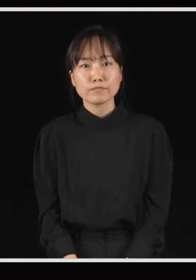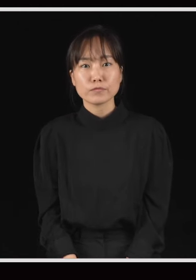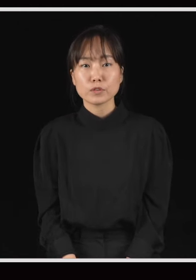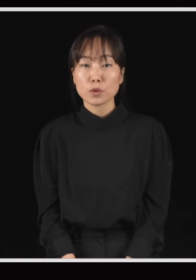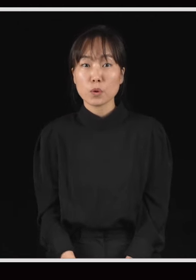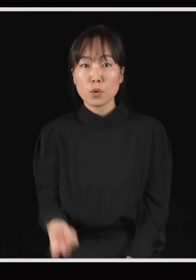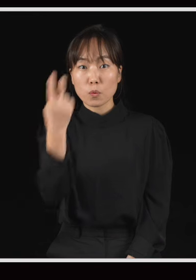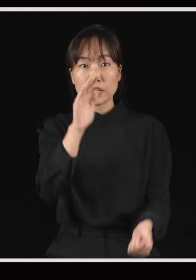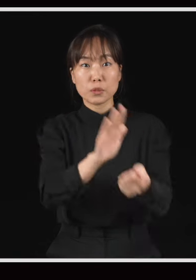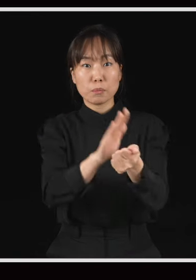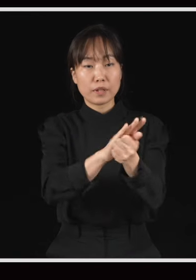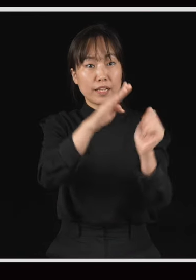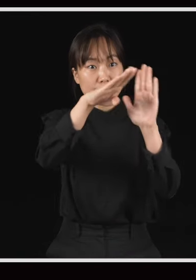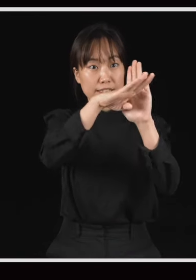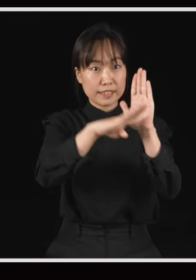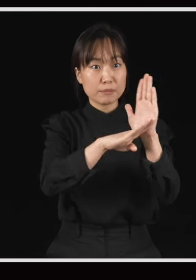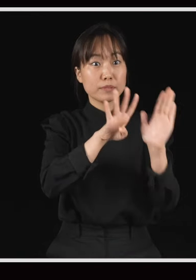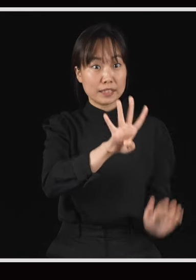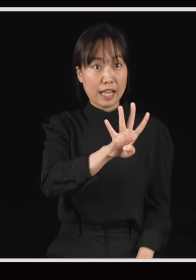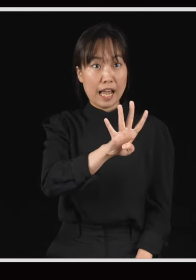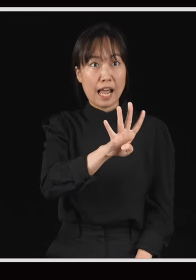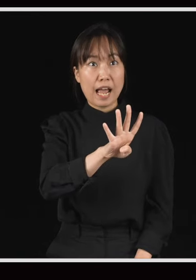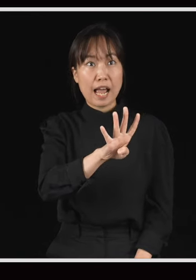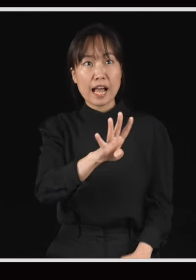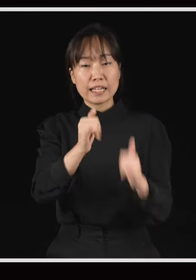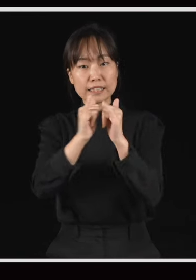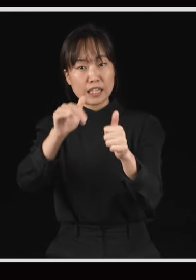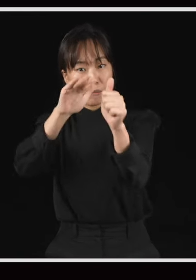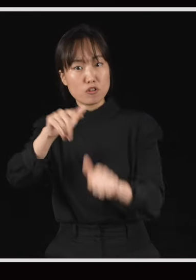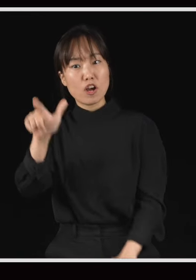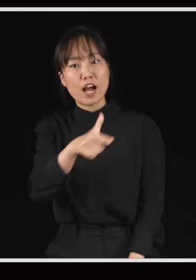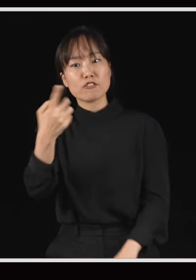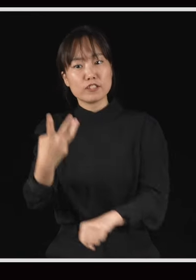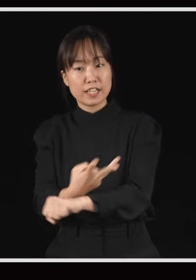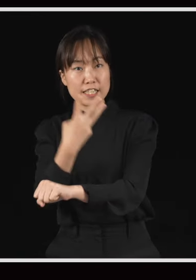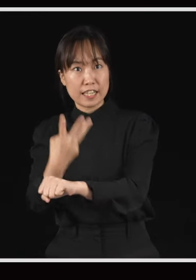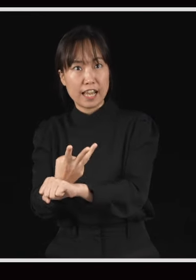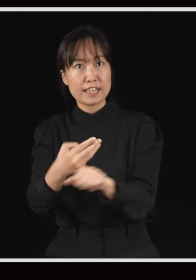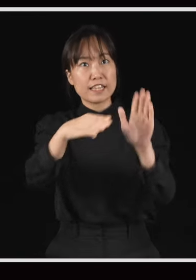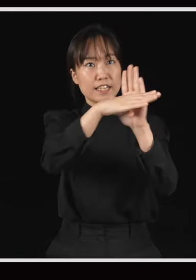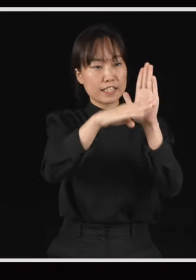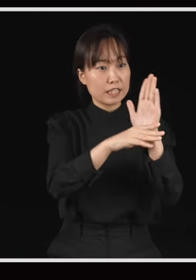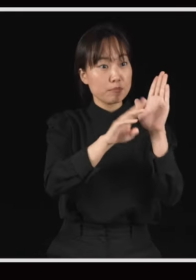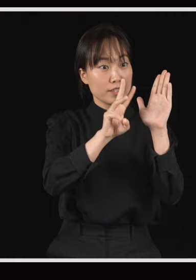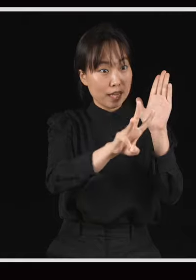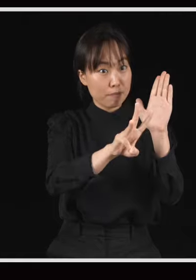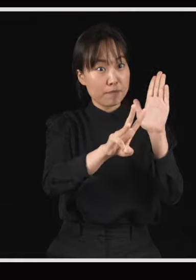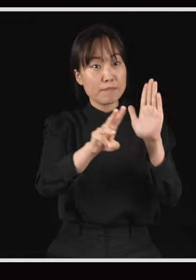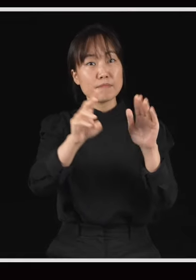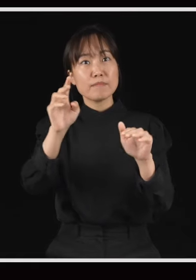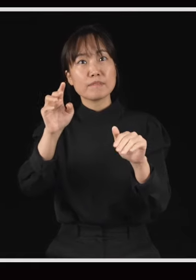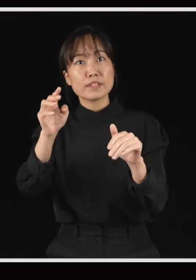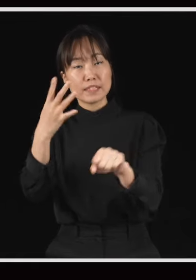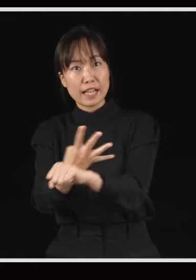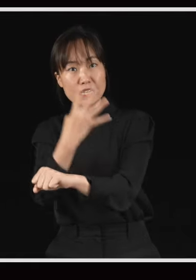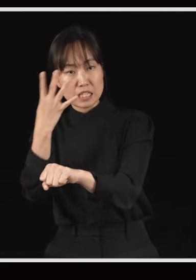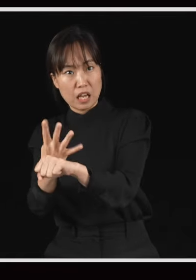자, 장기요양 등급 4등급이면 간병인 3시간 나와요. 그리고 3등급이면 4시간 나오는데요.